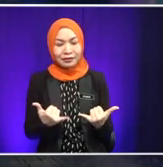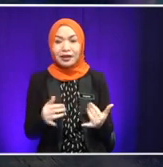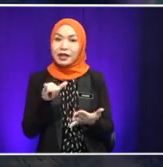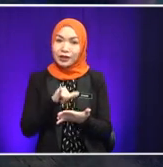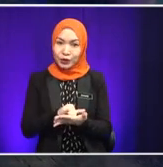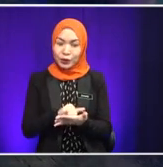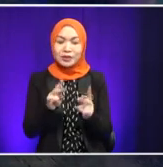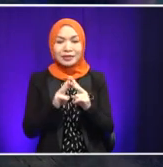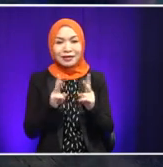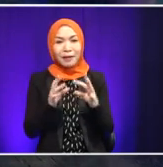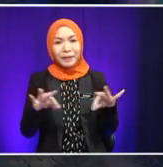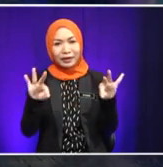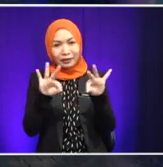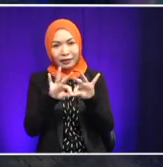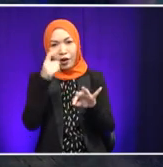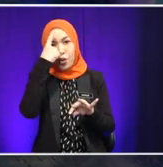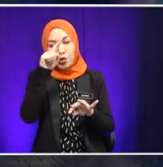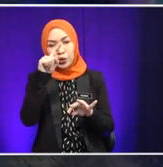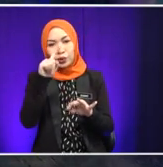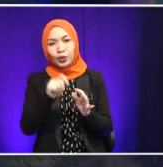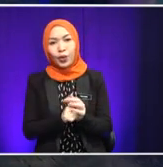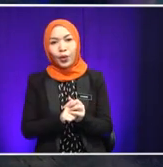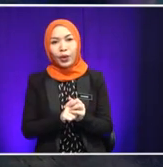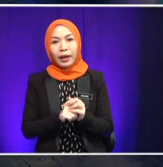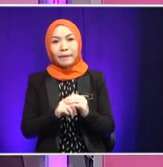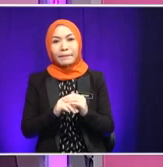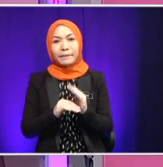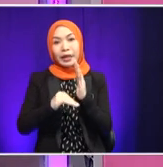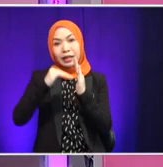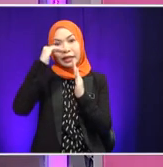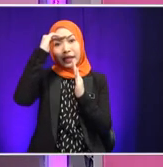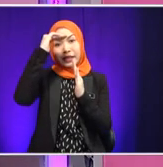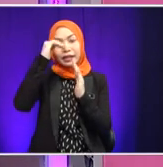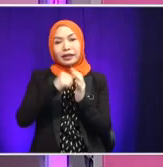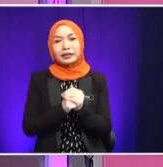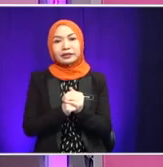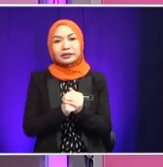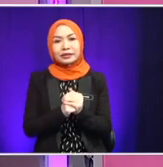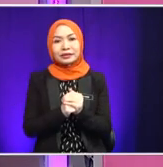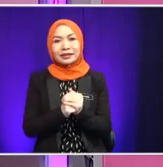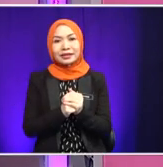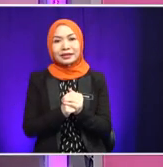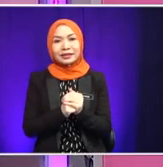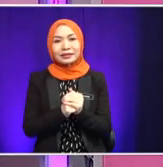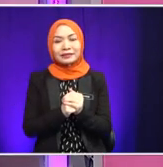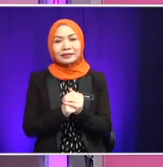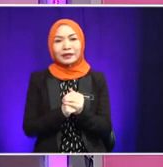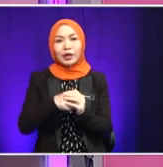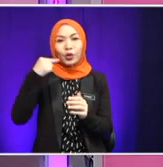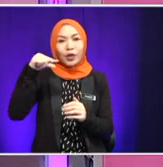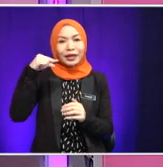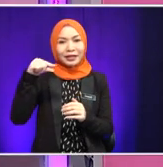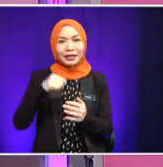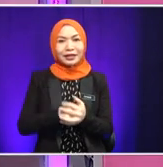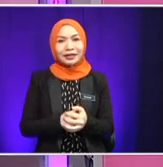meningkatkan image negara kita dan keunikan eee keunikan perempuan ini memang menjadi ee ketua